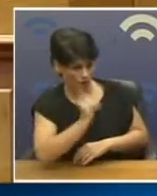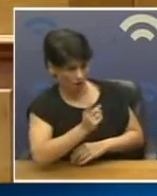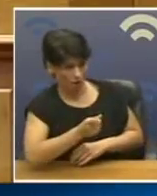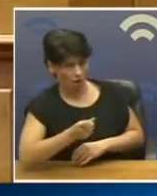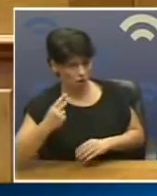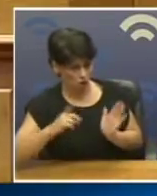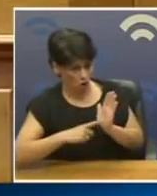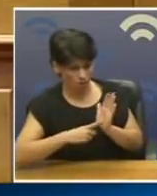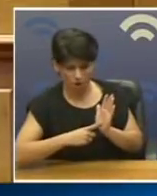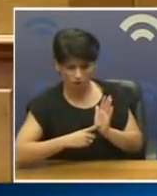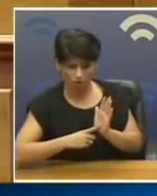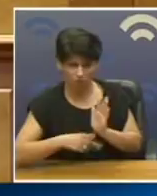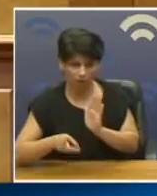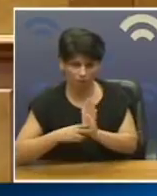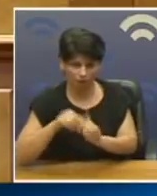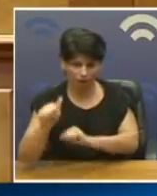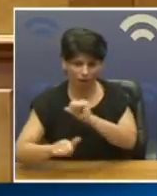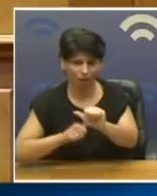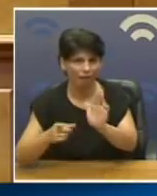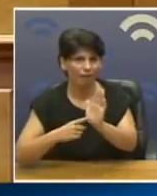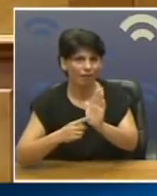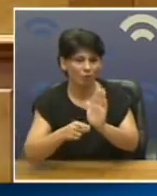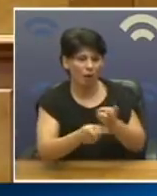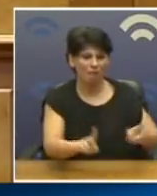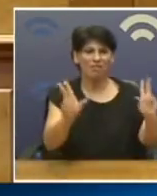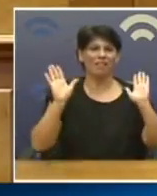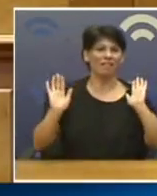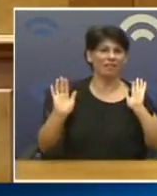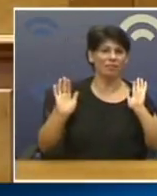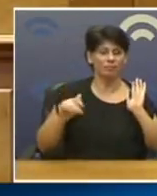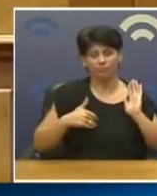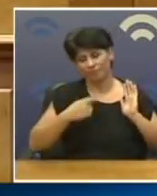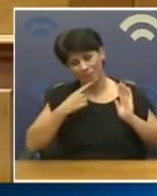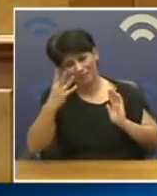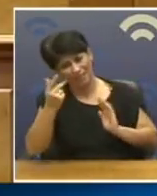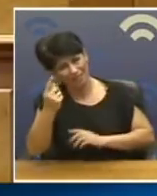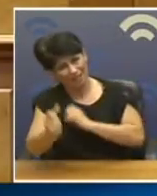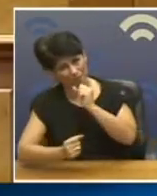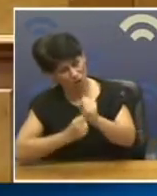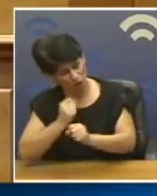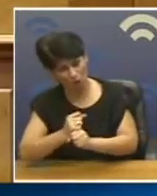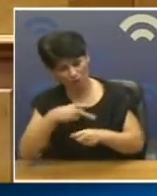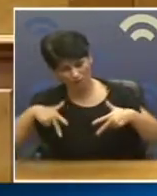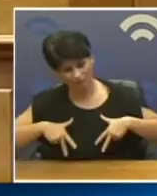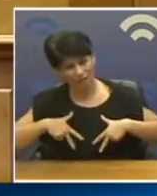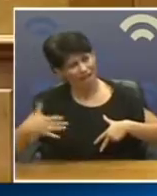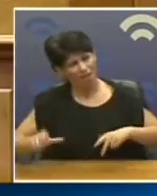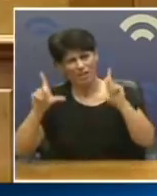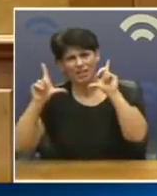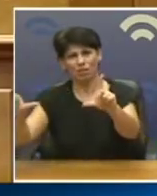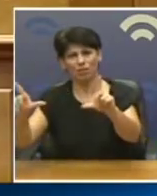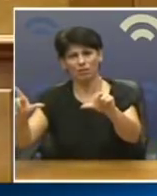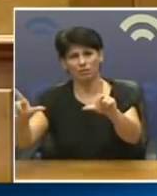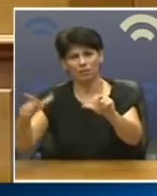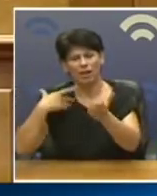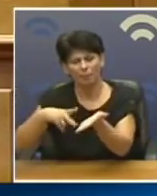Ξέρετε κάτι, επειδή 4,5 χρόνια κυβερνήσαμε, έχουμε πια την εικόνα του τι γίνεται. Μας το ζητούσανε γονιπετής